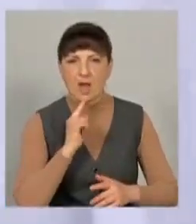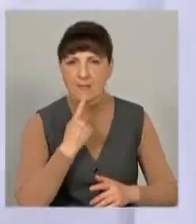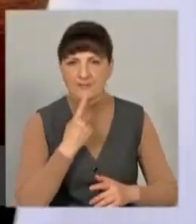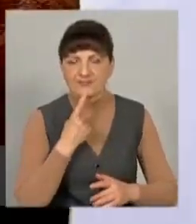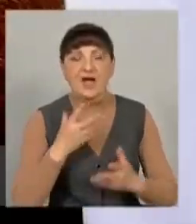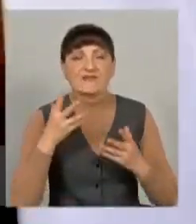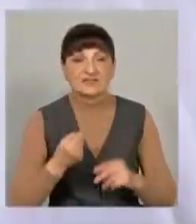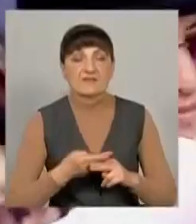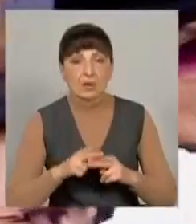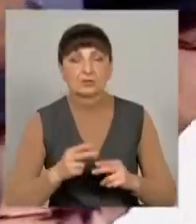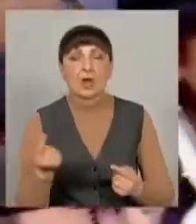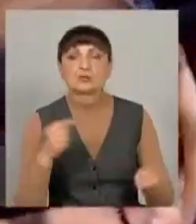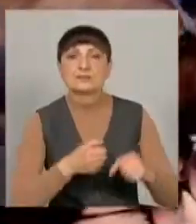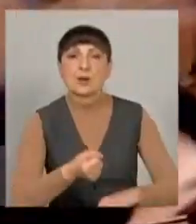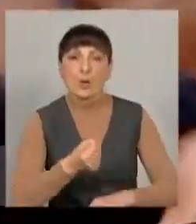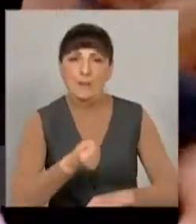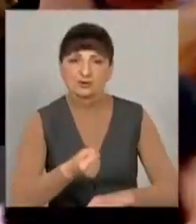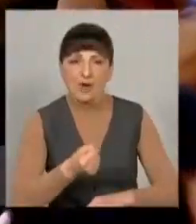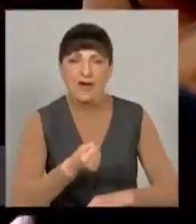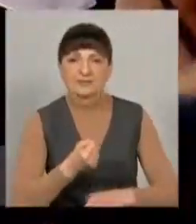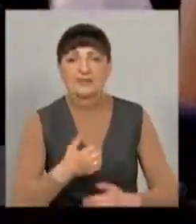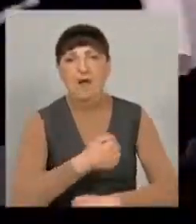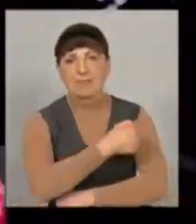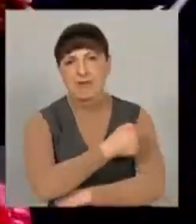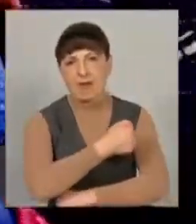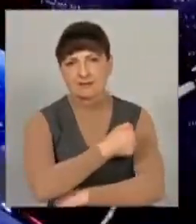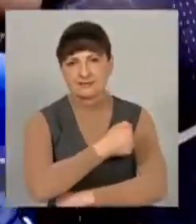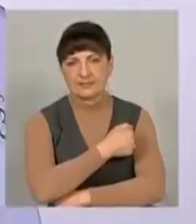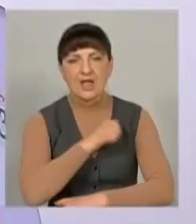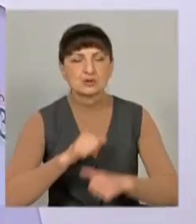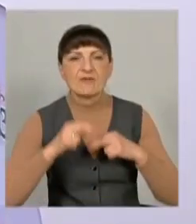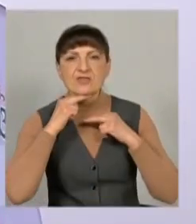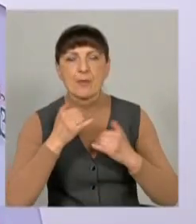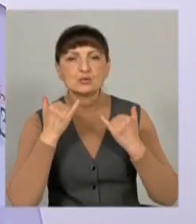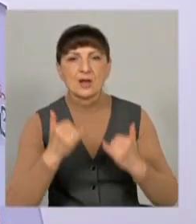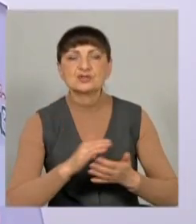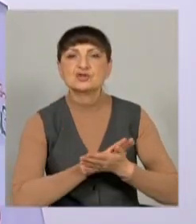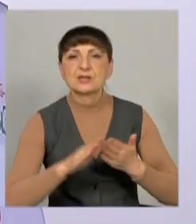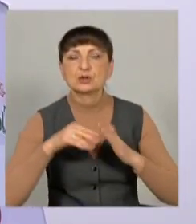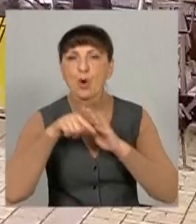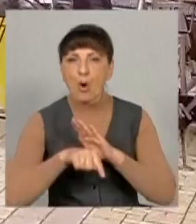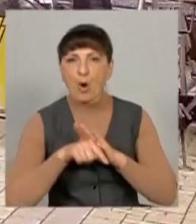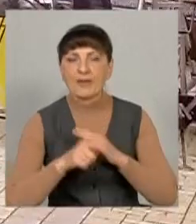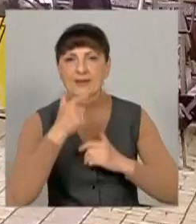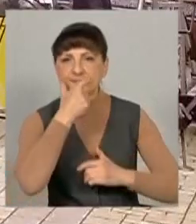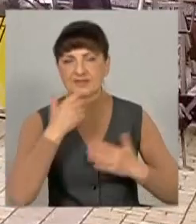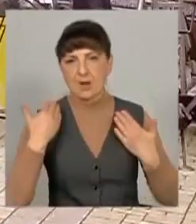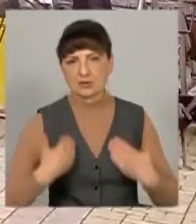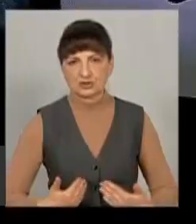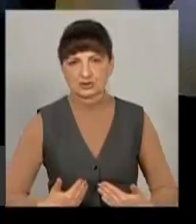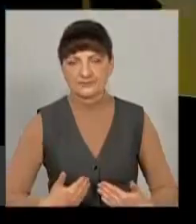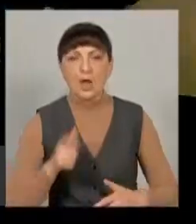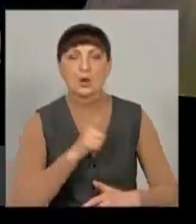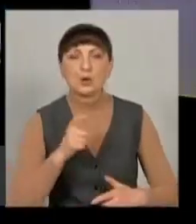люди обмениваются теплыми рукопожатиями и крепкими объятиями. Особое внимание уделяется чистоте дома и опрятности внешнего вида.